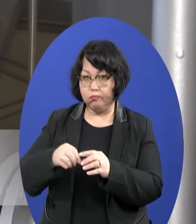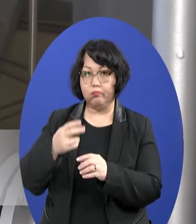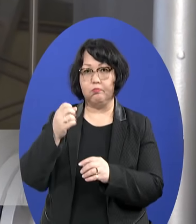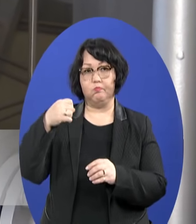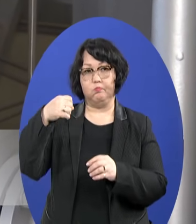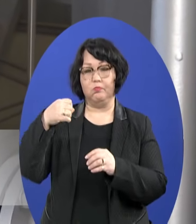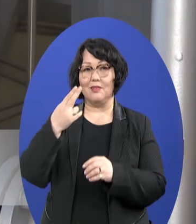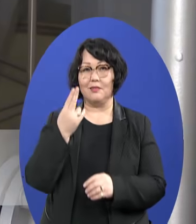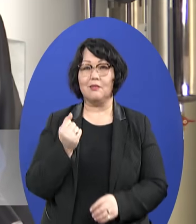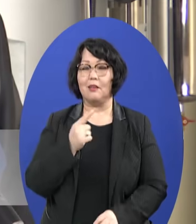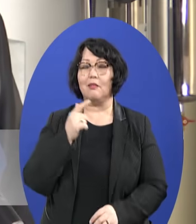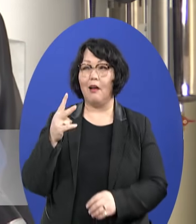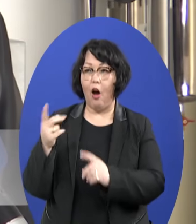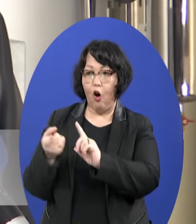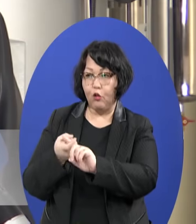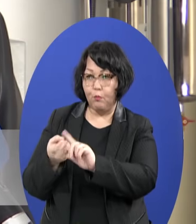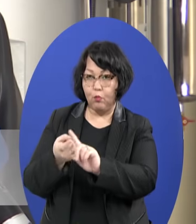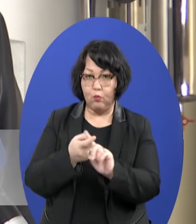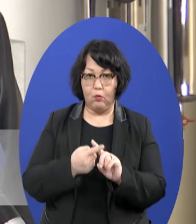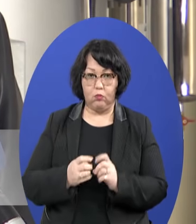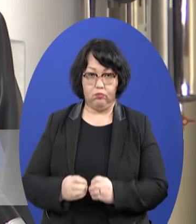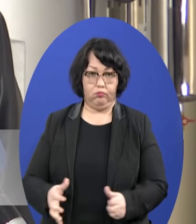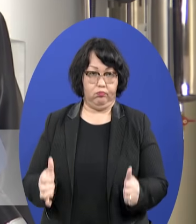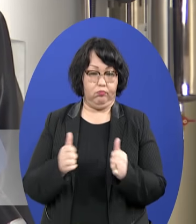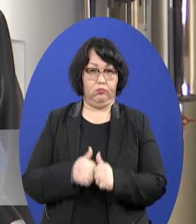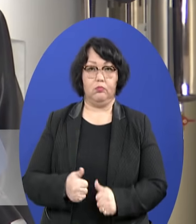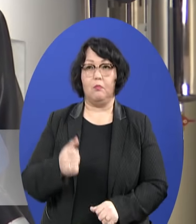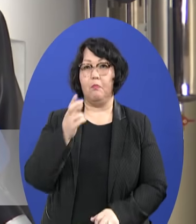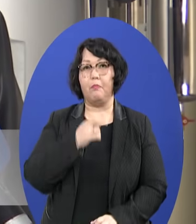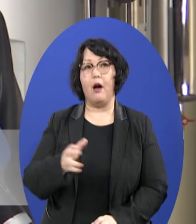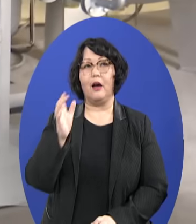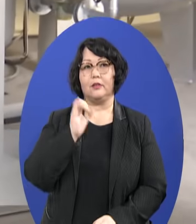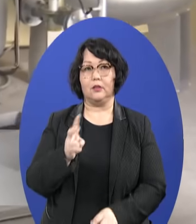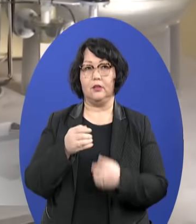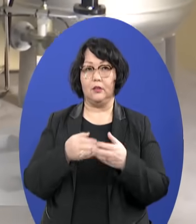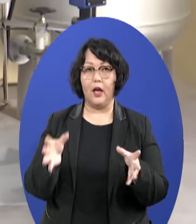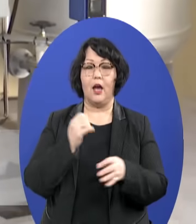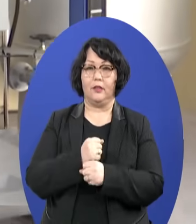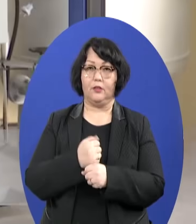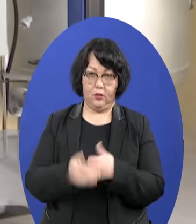хугацаанд 3 хоног ажиллаулад энэ 5 дахь өдөр ихэд бол бүр хүчин чадлаар ашиглалтанд ороод ажиллаа явах юм.